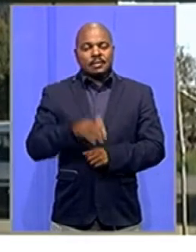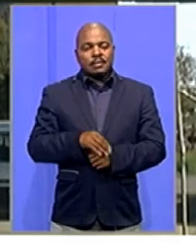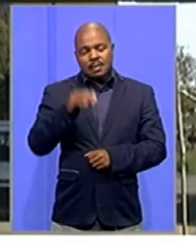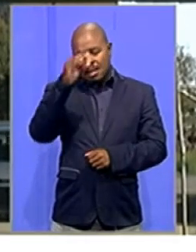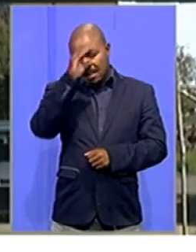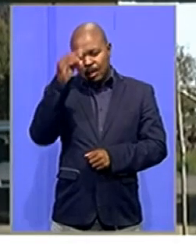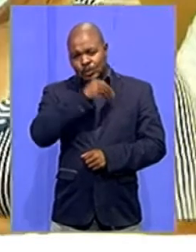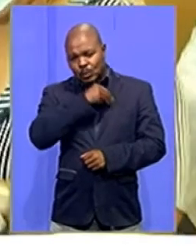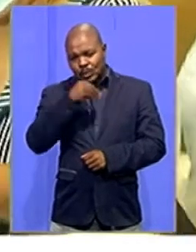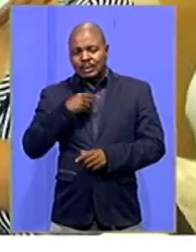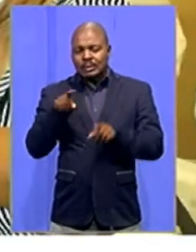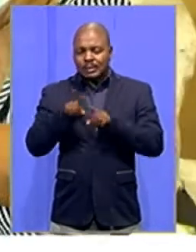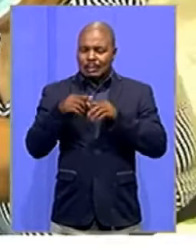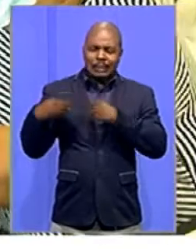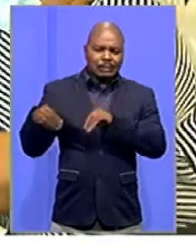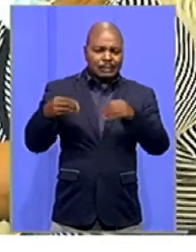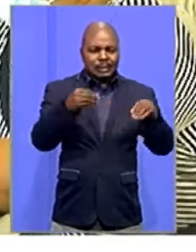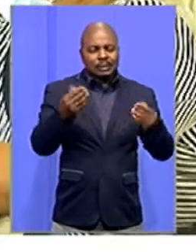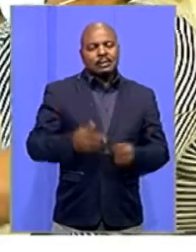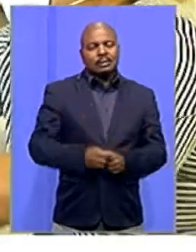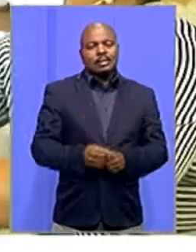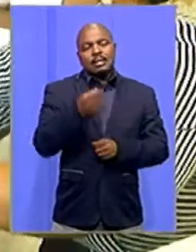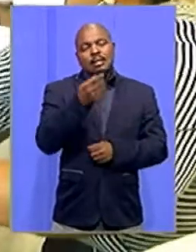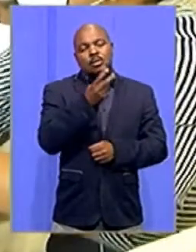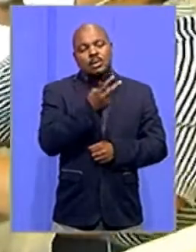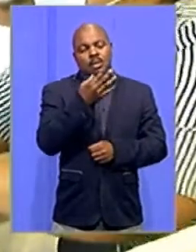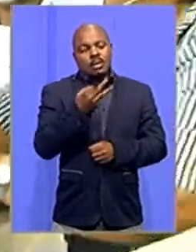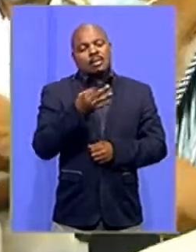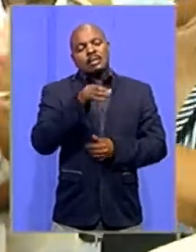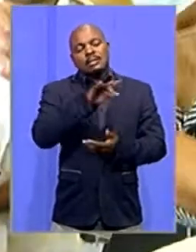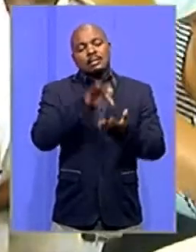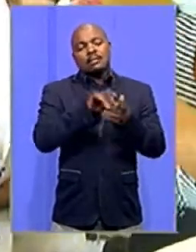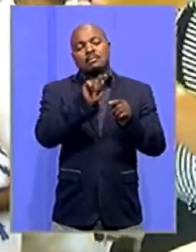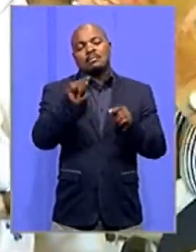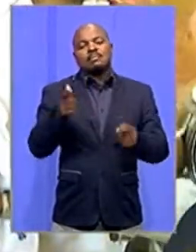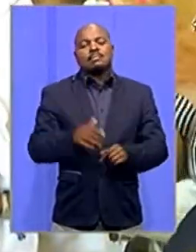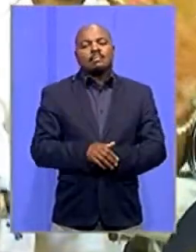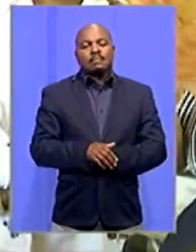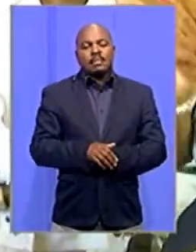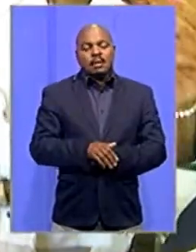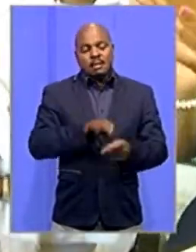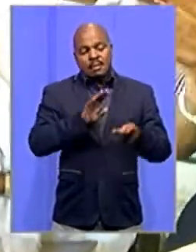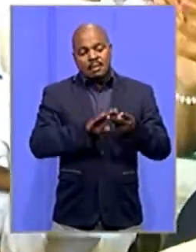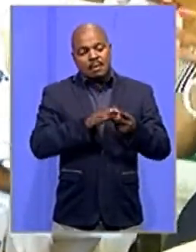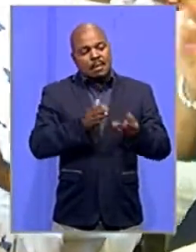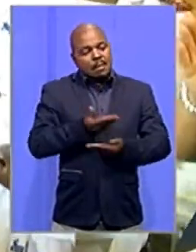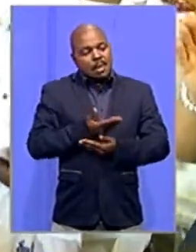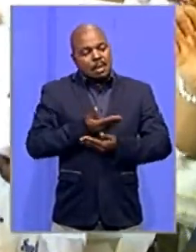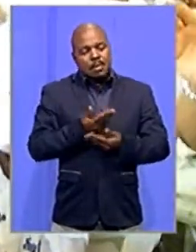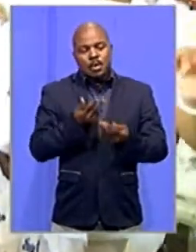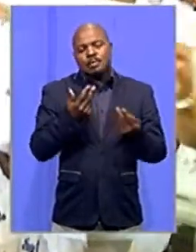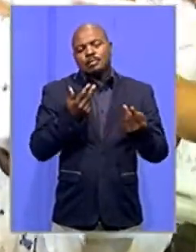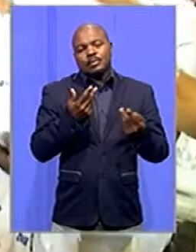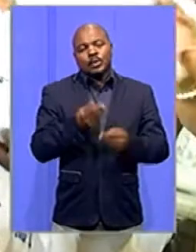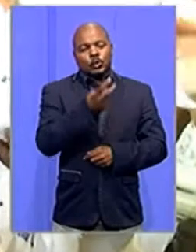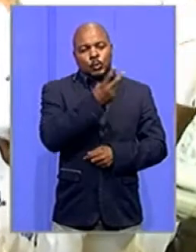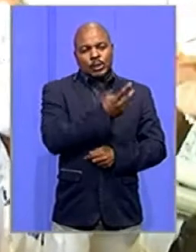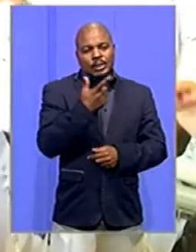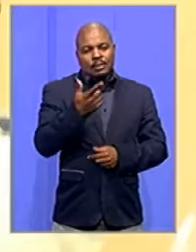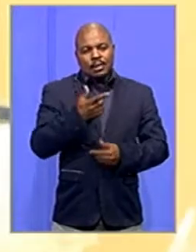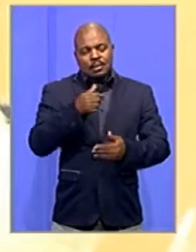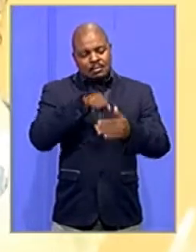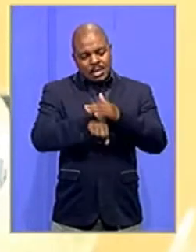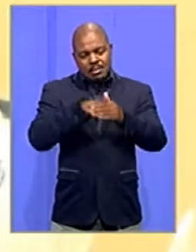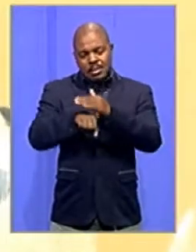ne ba le maphateparte ditsing tse 13 go patlalela le porofense go amogela masea a